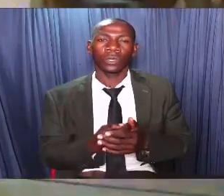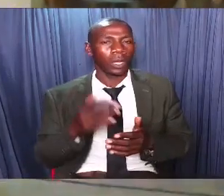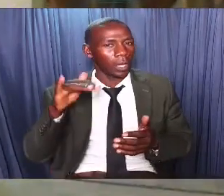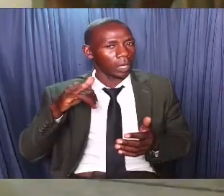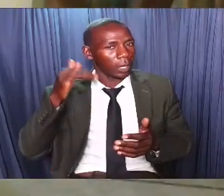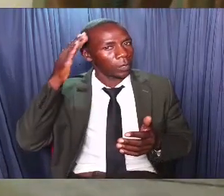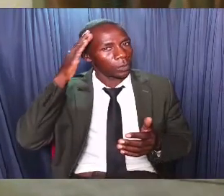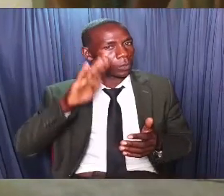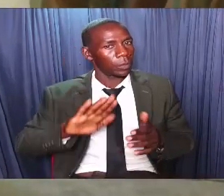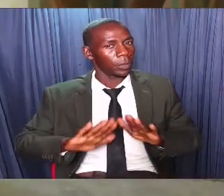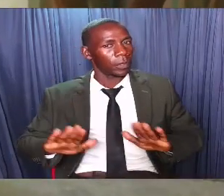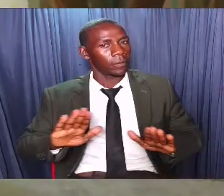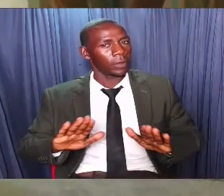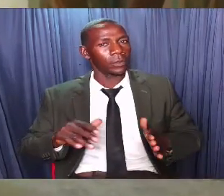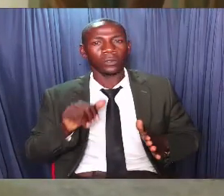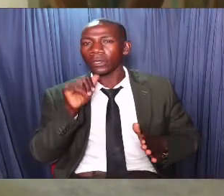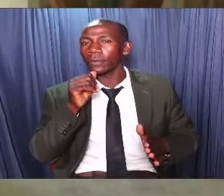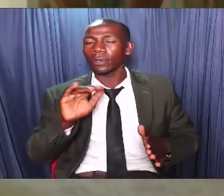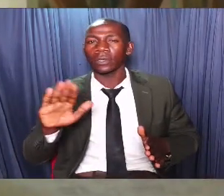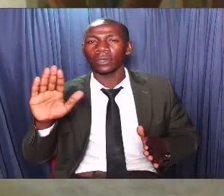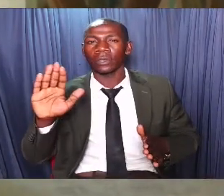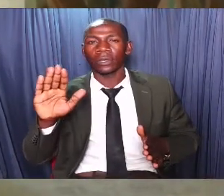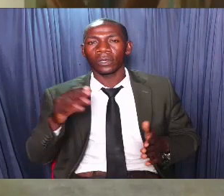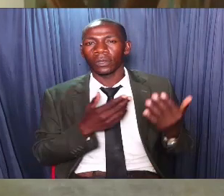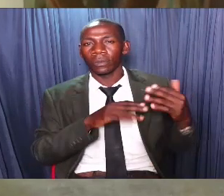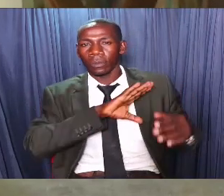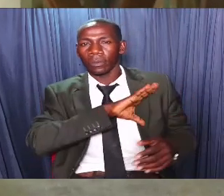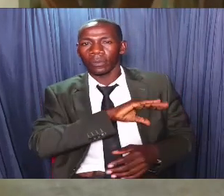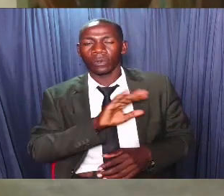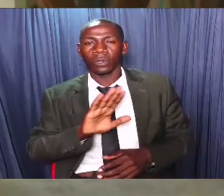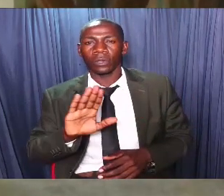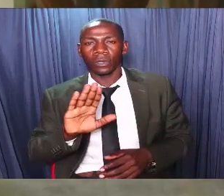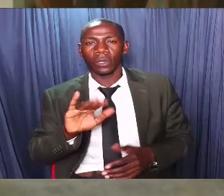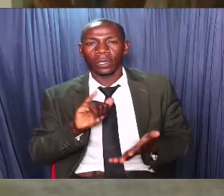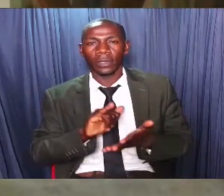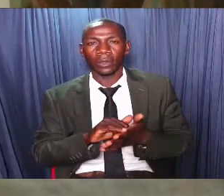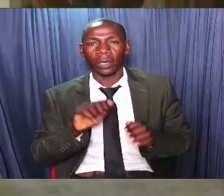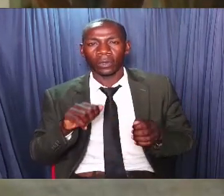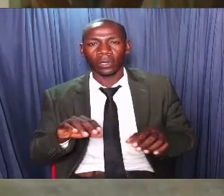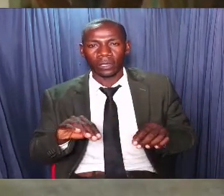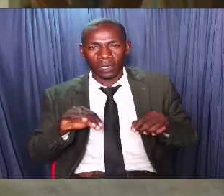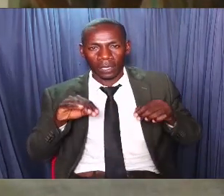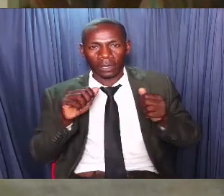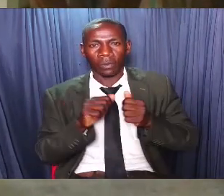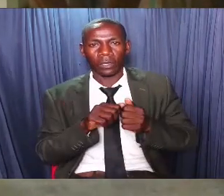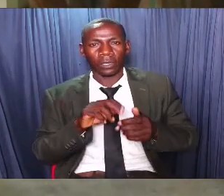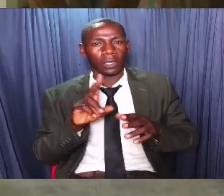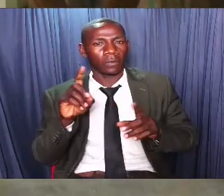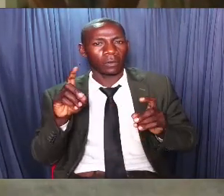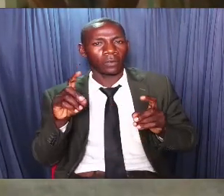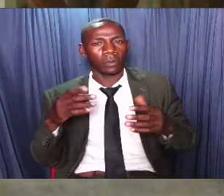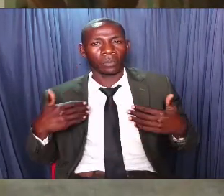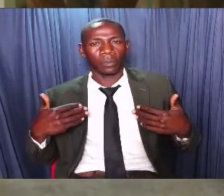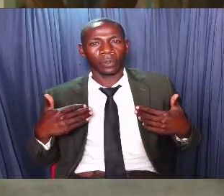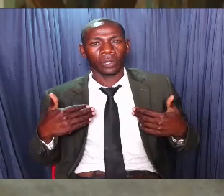Nayajua matendo yako na taabu yako na subira yako na yakuwa huwezi kuchukuliana na watu wabaya.